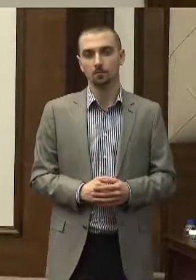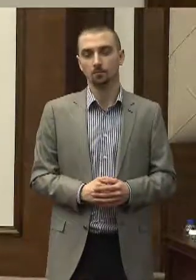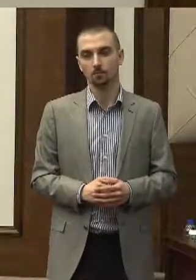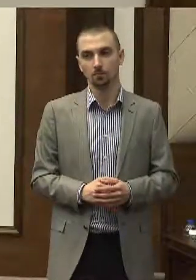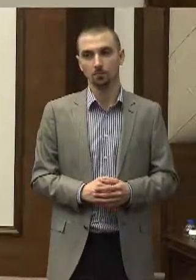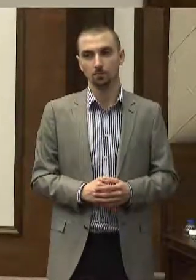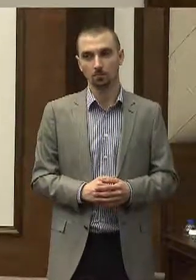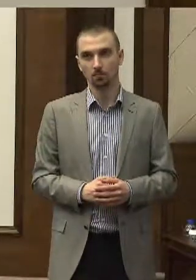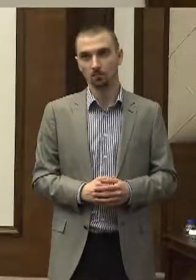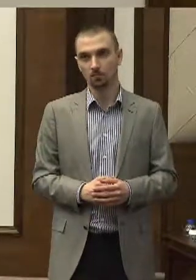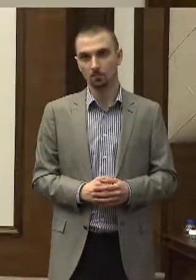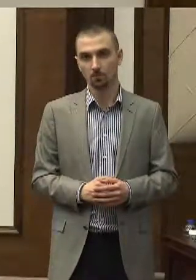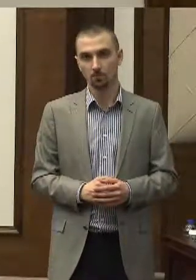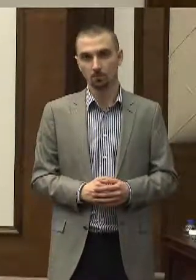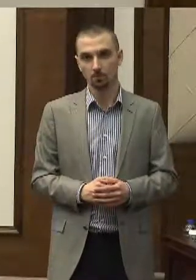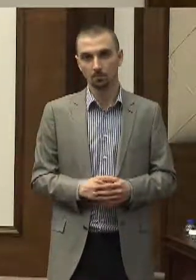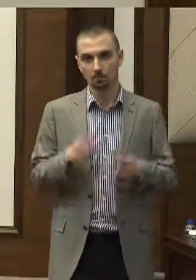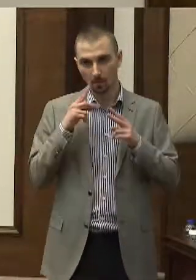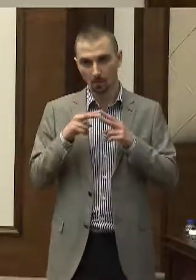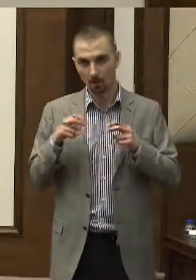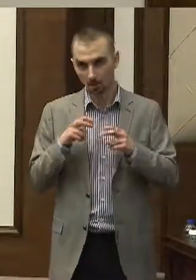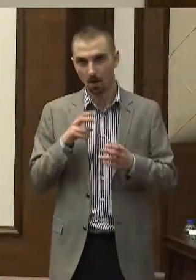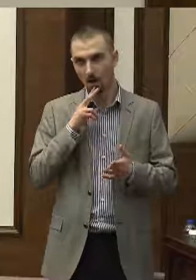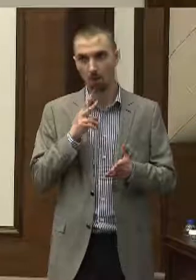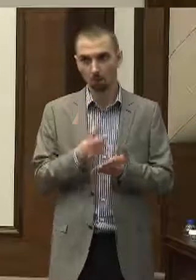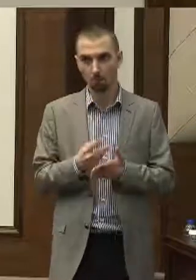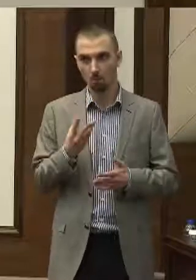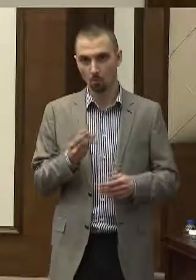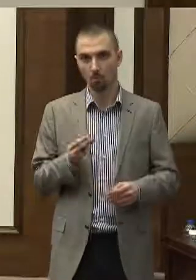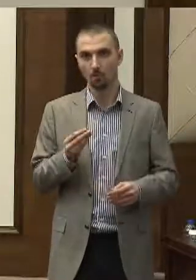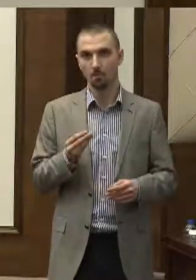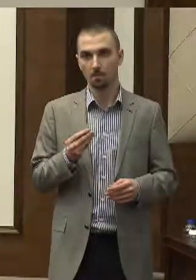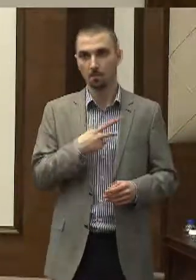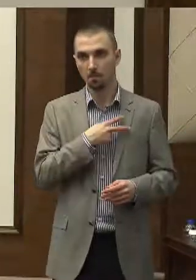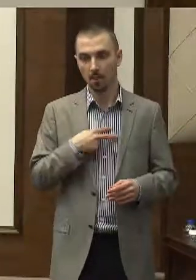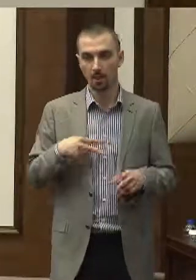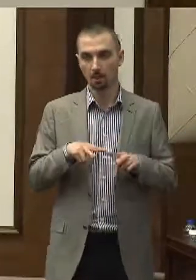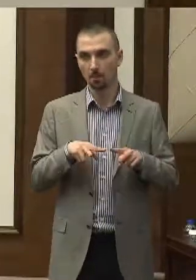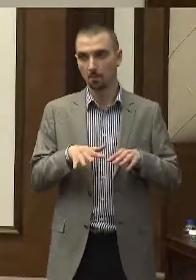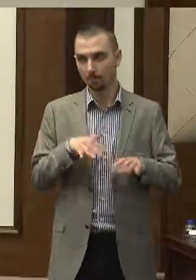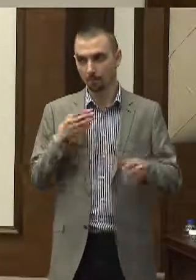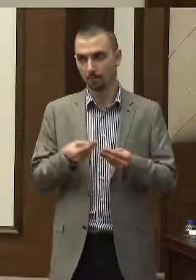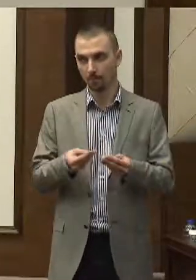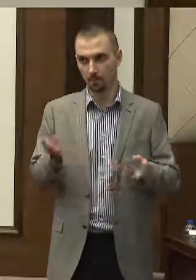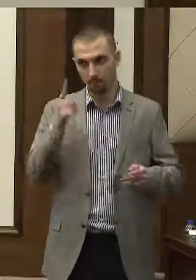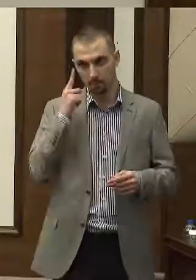Taksim D maddeleri hükümleri doğrultusunda incelenerek karar alınmak üzere Dosyamızın belediye meclisine havalesi arz